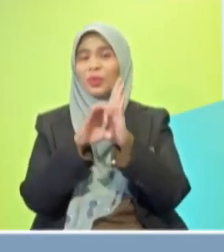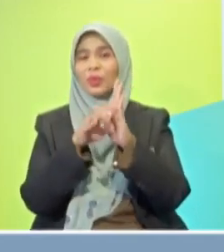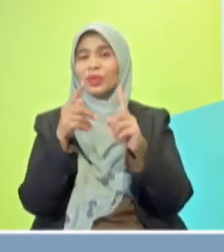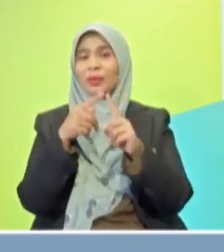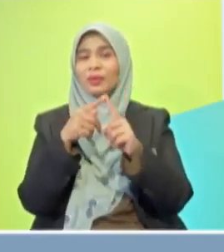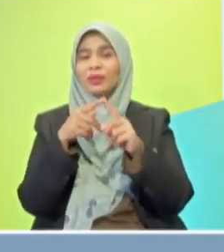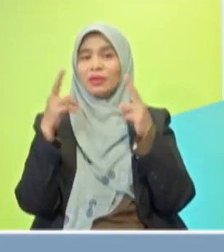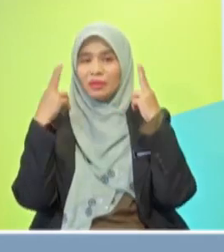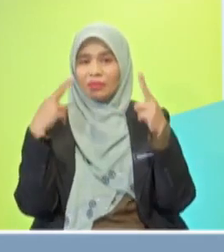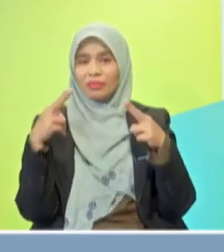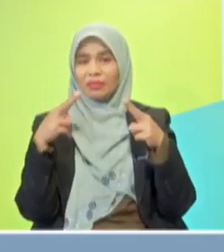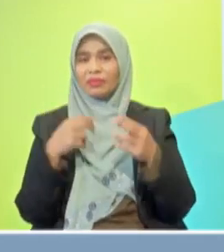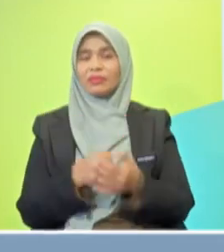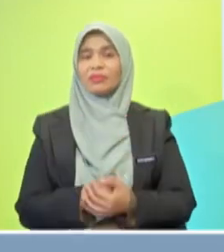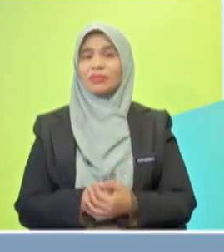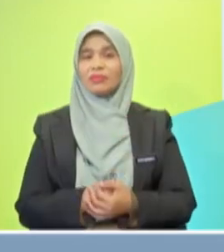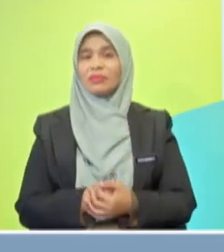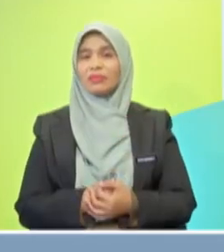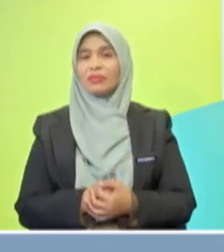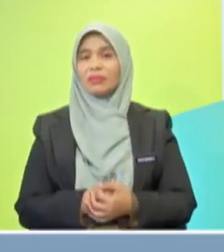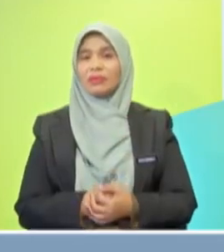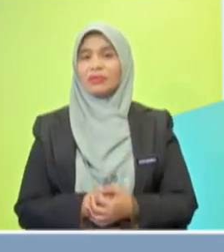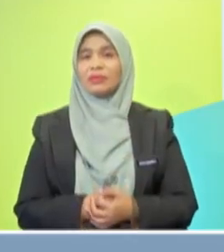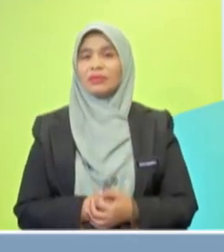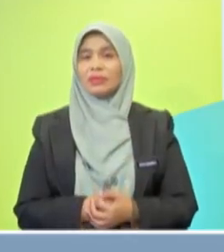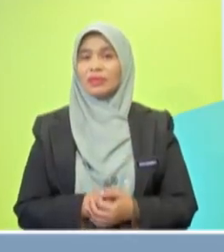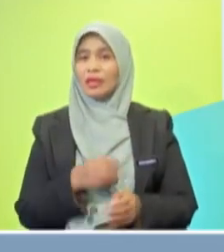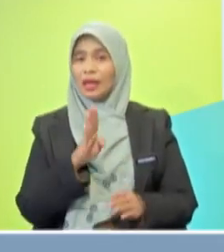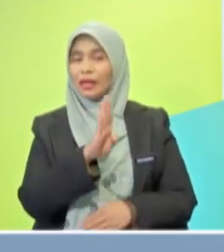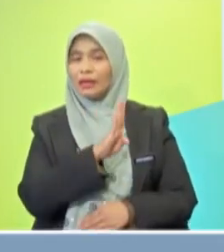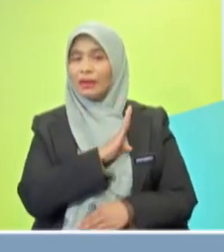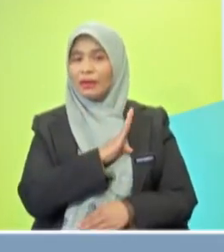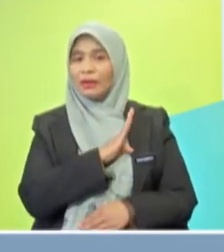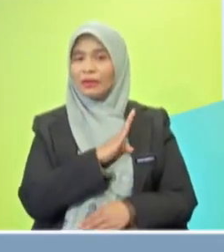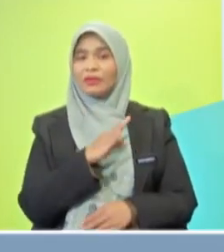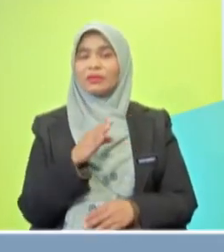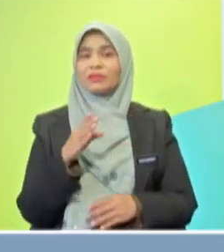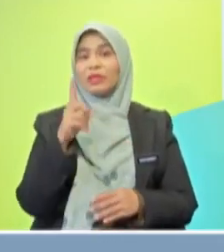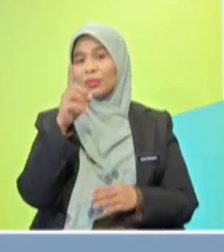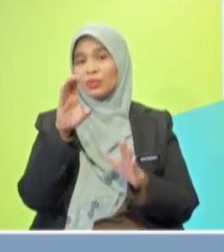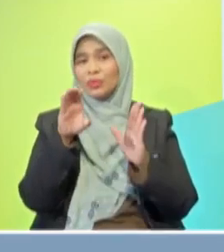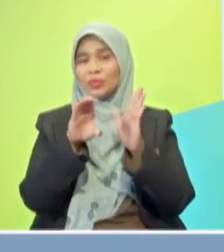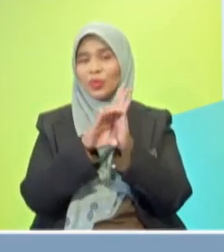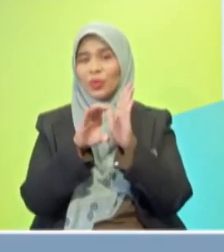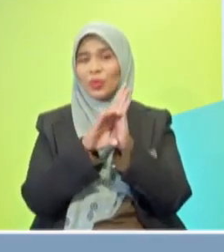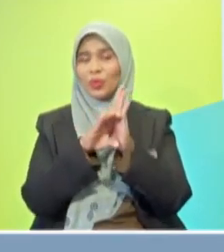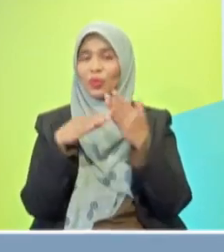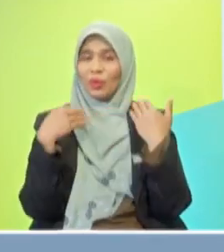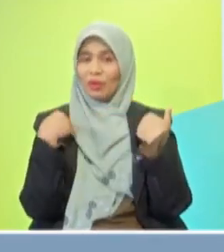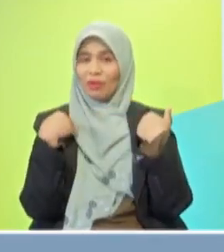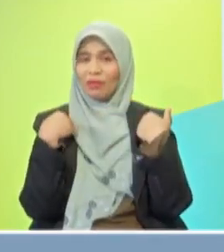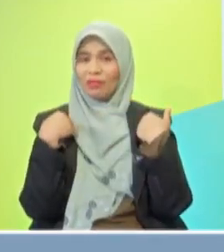kita dah belajar ciri-ciri pakaian untuk syarak, mengikut syarak, adab-adab berpakaian semua kan? Ustazah nak satu contoh. Ada tak baju yang